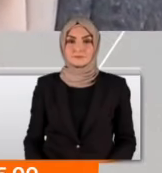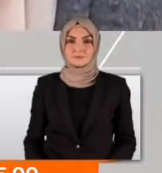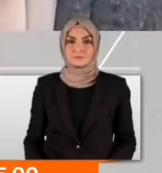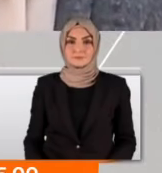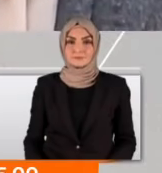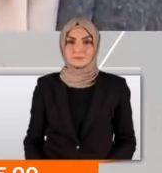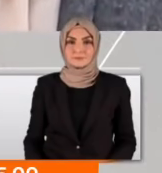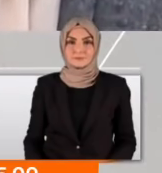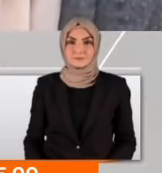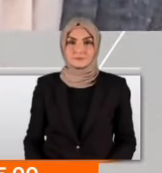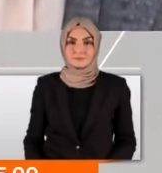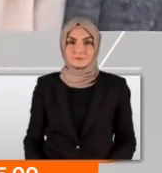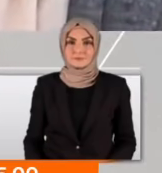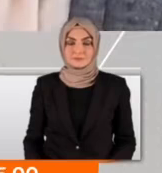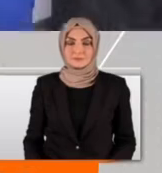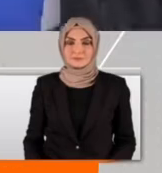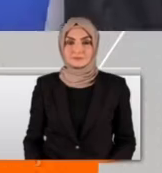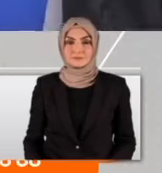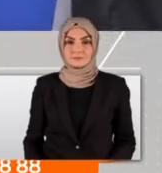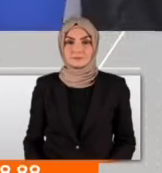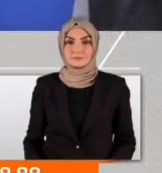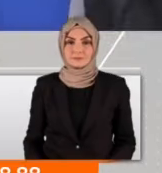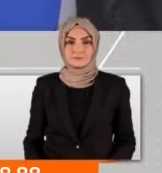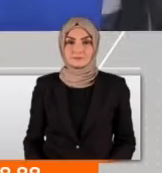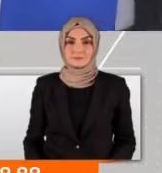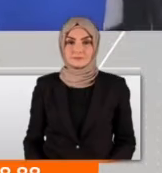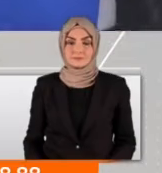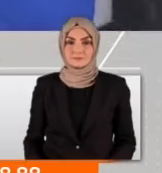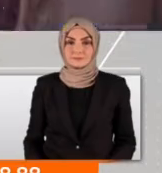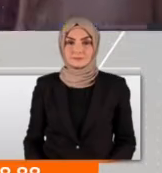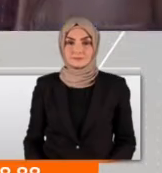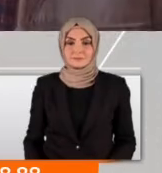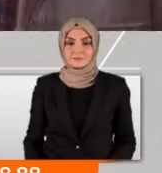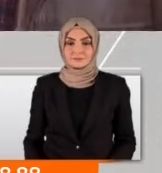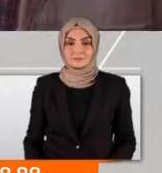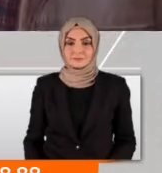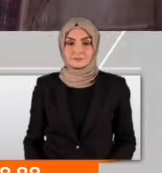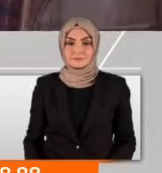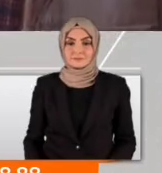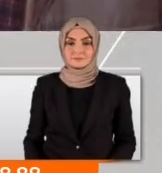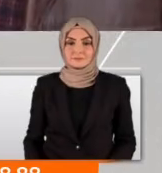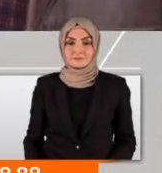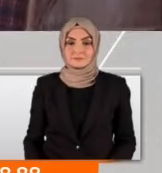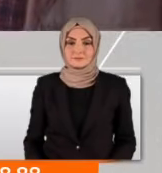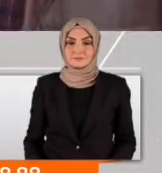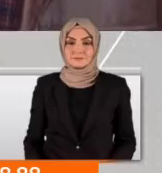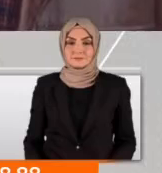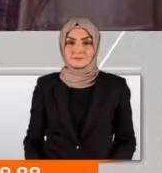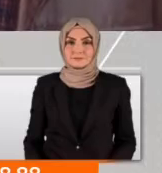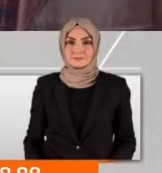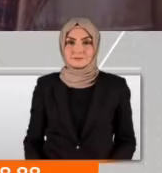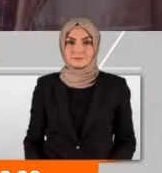hani bunu nasıl Yaşanacak nasıl atılacak duymuştum diye biliyorum kendimize Değdiği Zaman sorulduğu